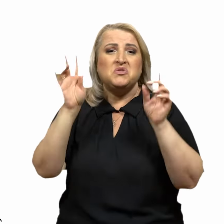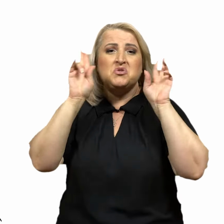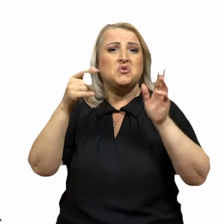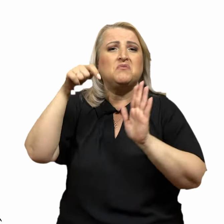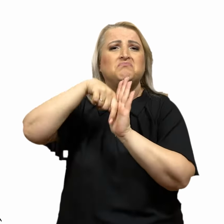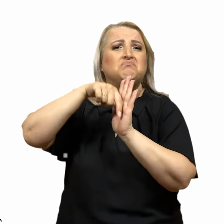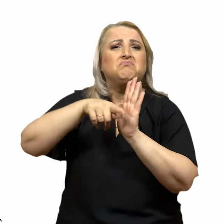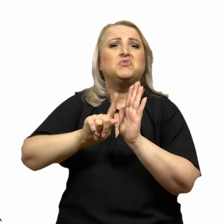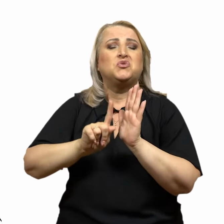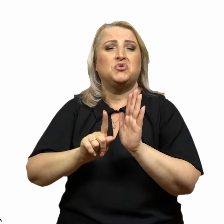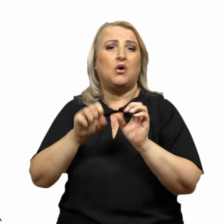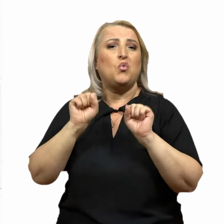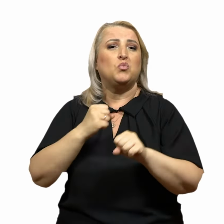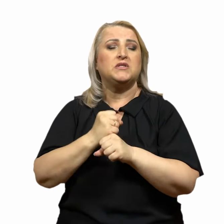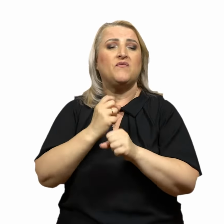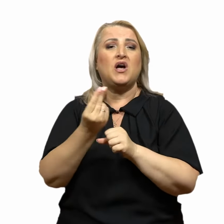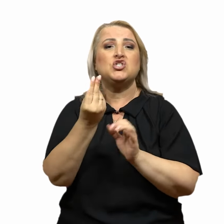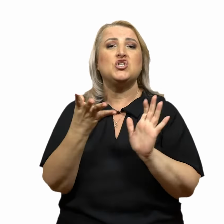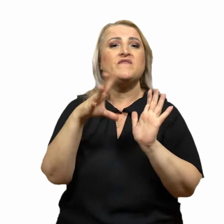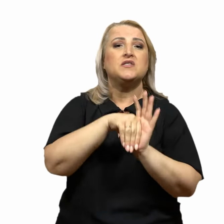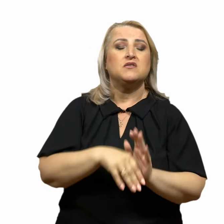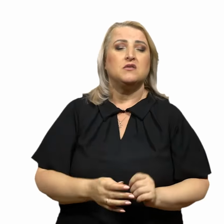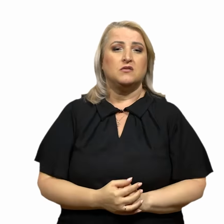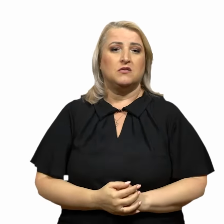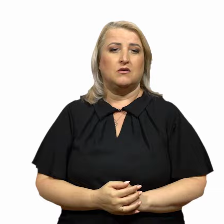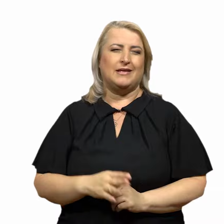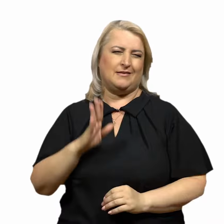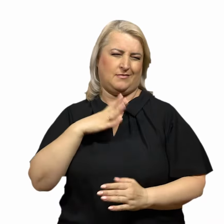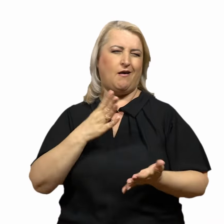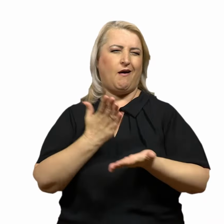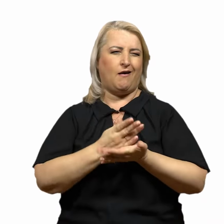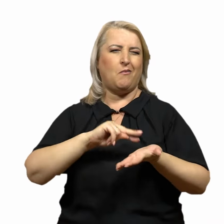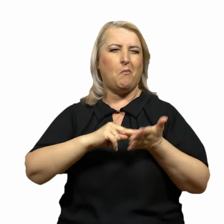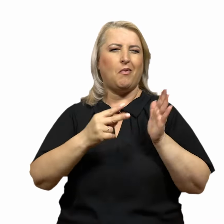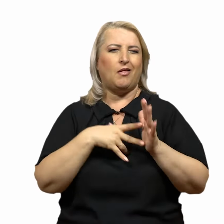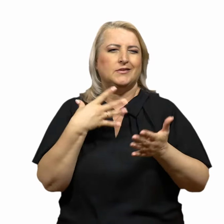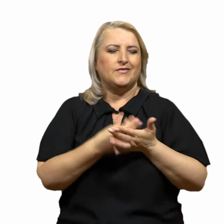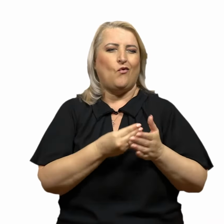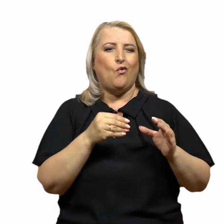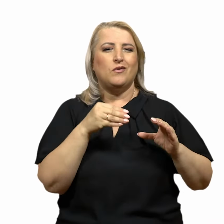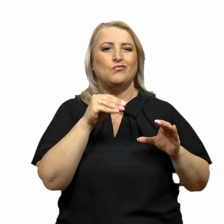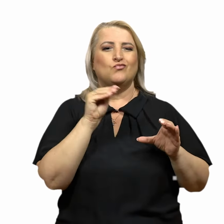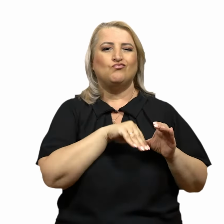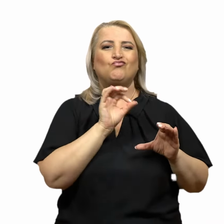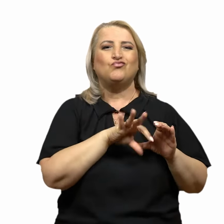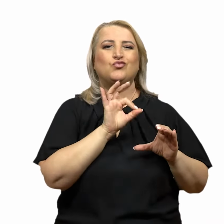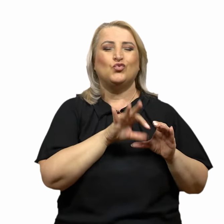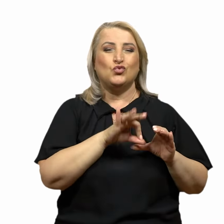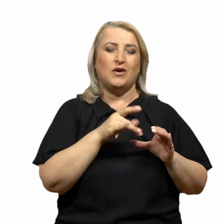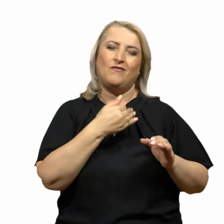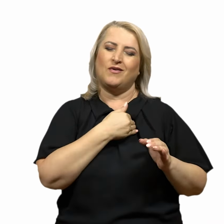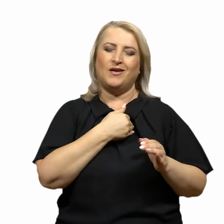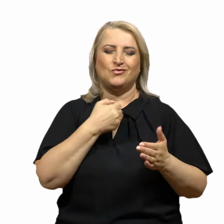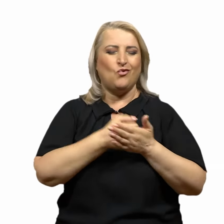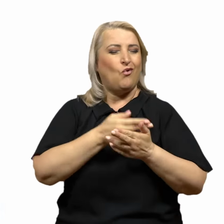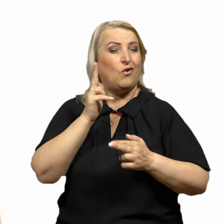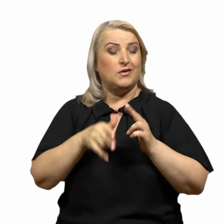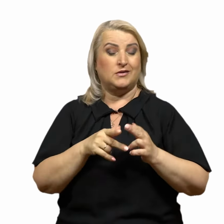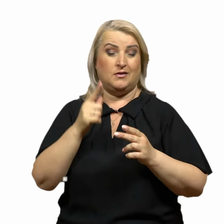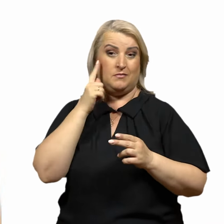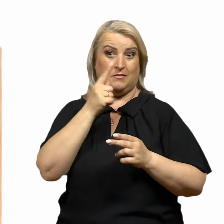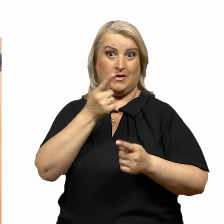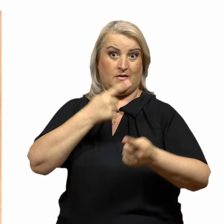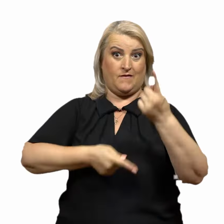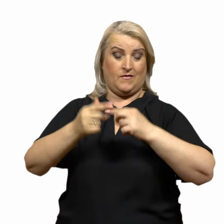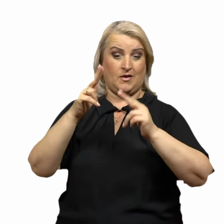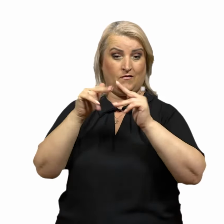înseamnă și cum se fac investițiile. Are ea un plan cu pușculița ei și vrea să-l ducă la bun sfârșit. Până revine din tabără, Ștefan